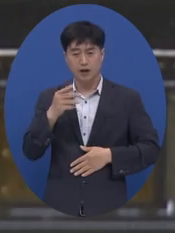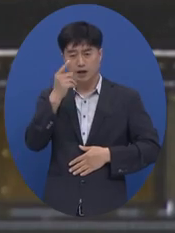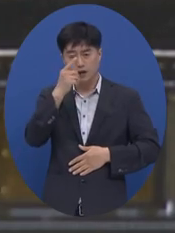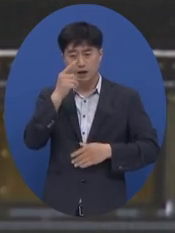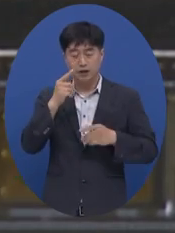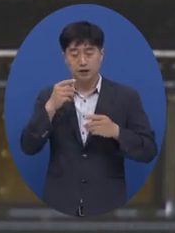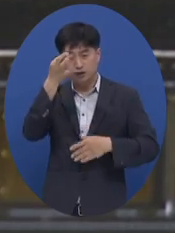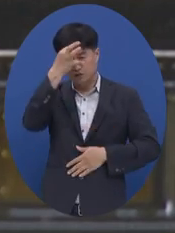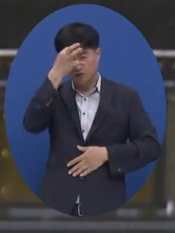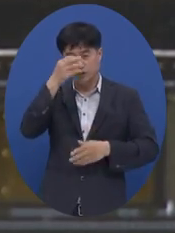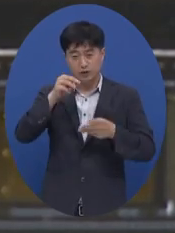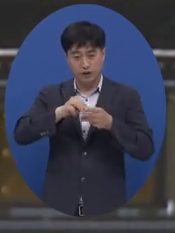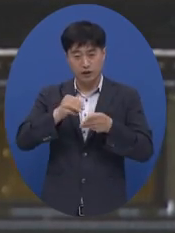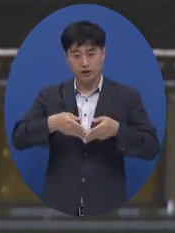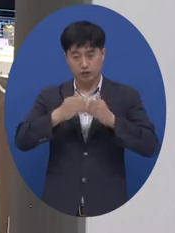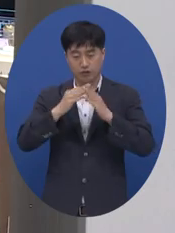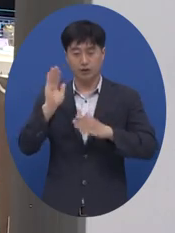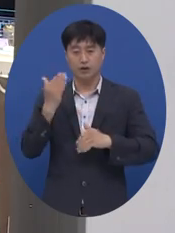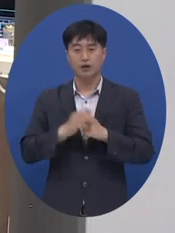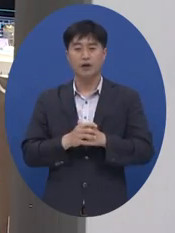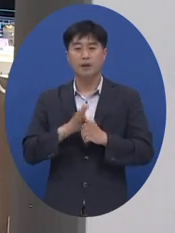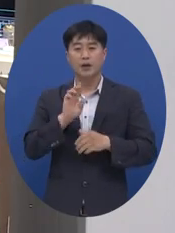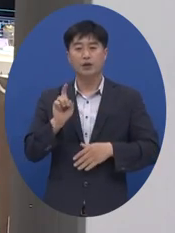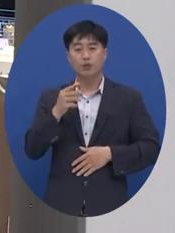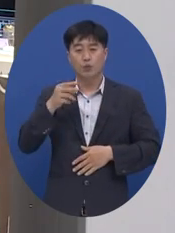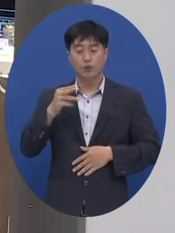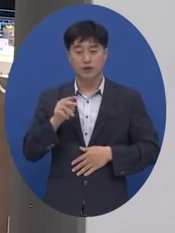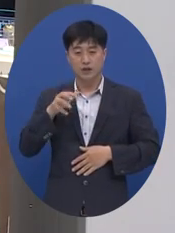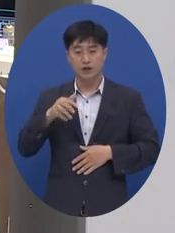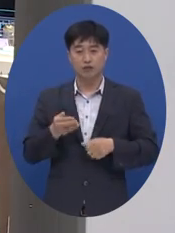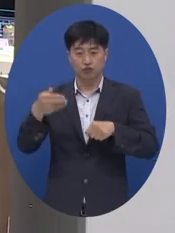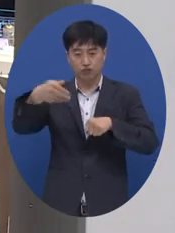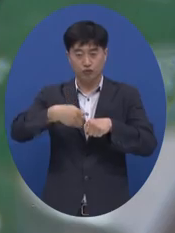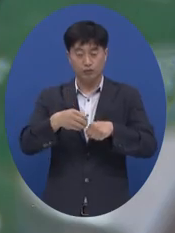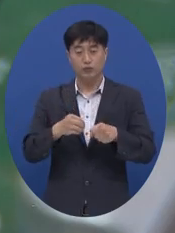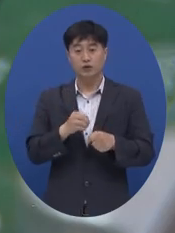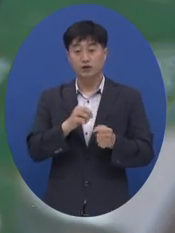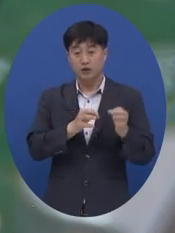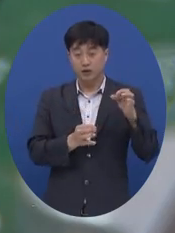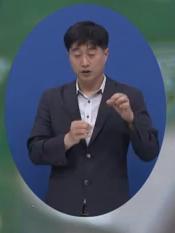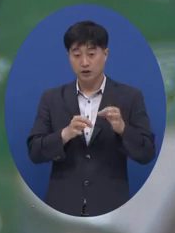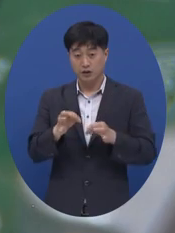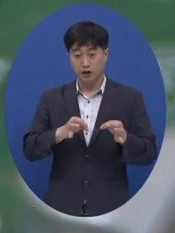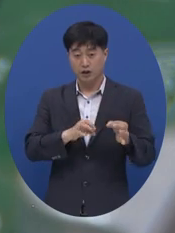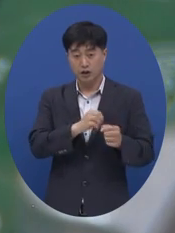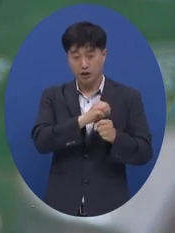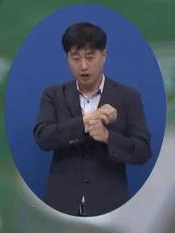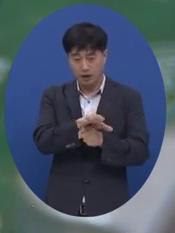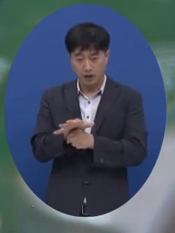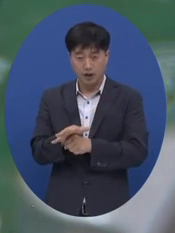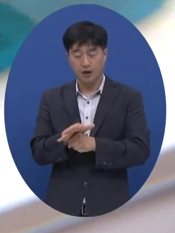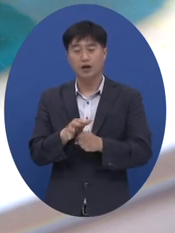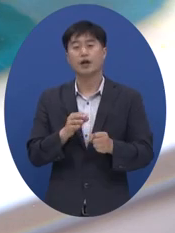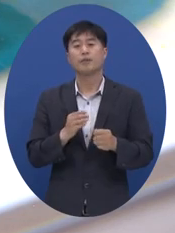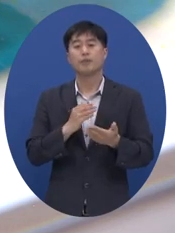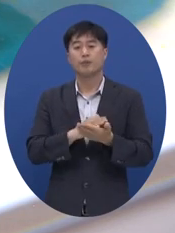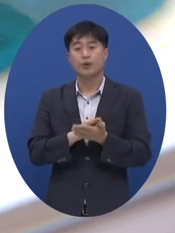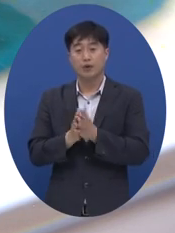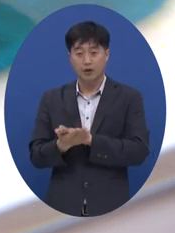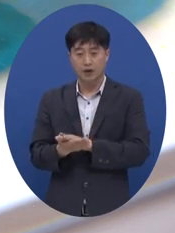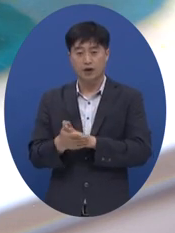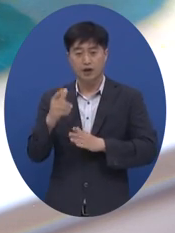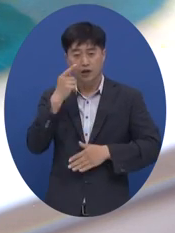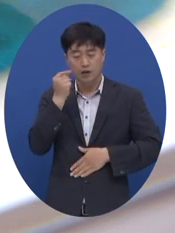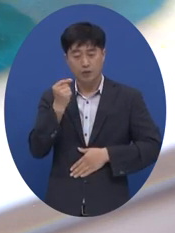경기러시아 기술협력센터를 개소합니다. 반도체 소재 수입시장을 다변화함으로써 기업들의 경쟁력을 강화하고 일본